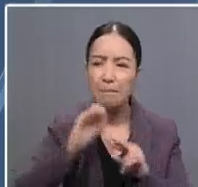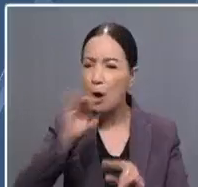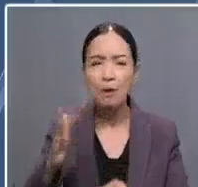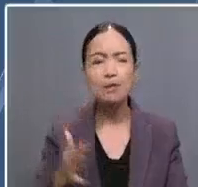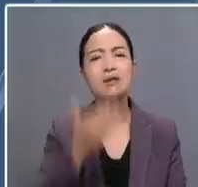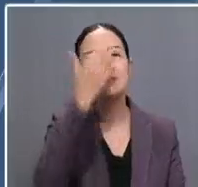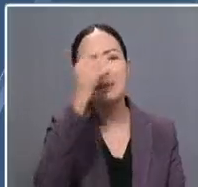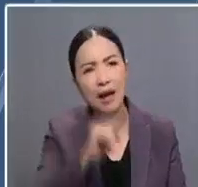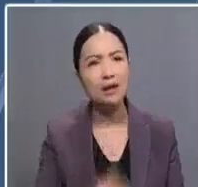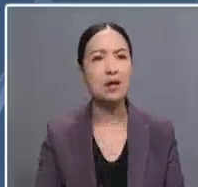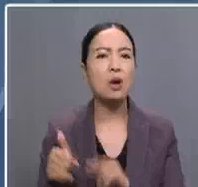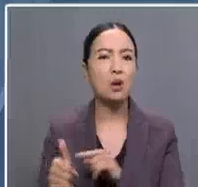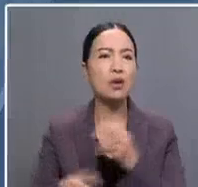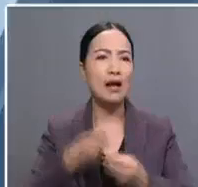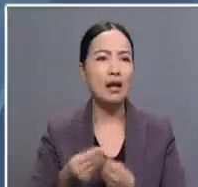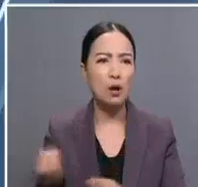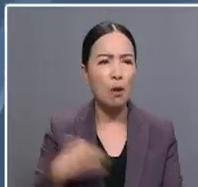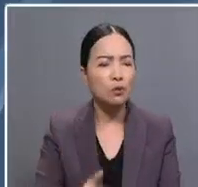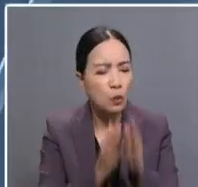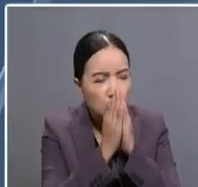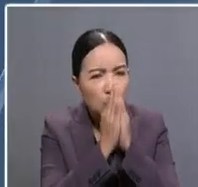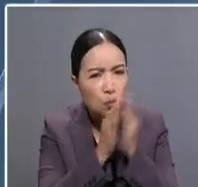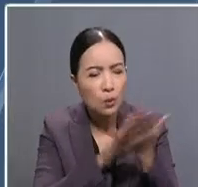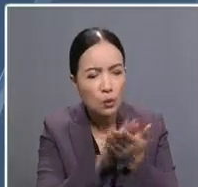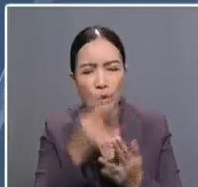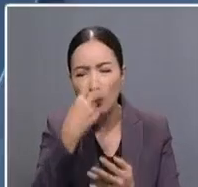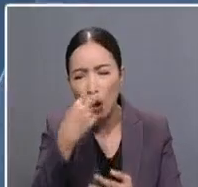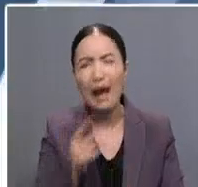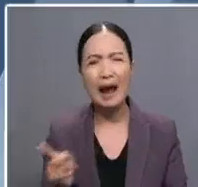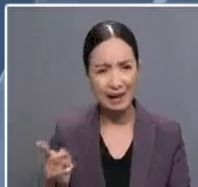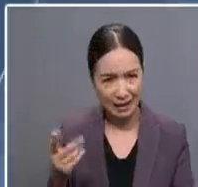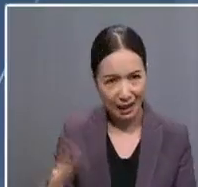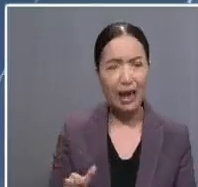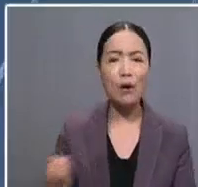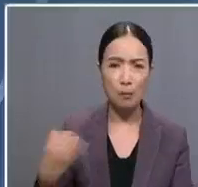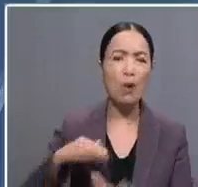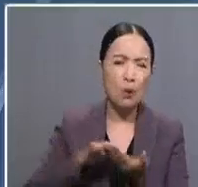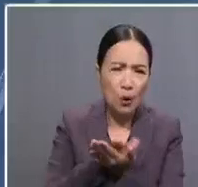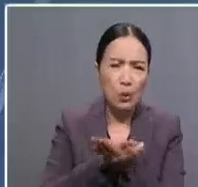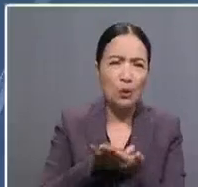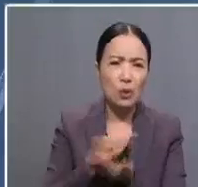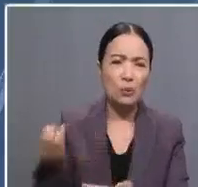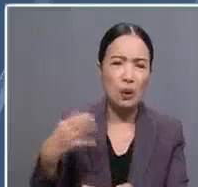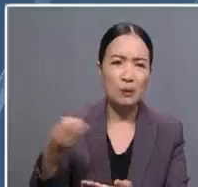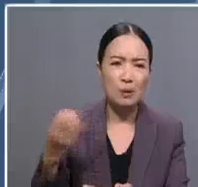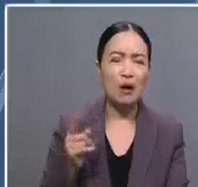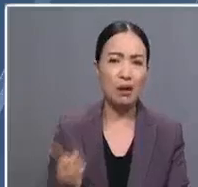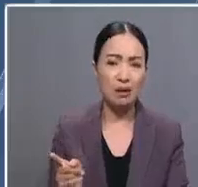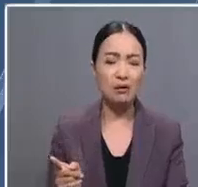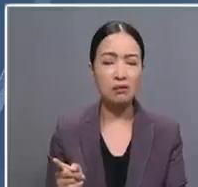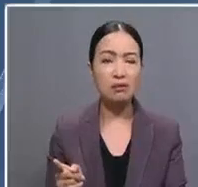ราะว่าทางแม่ค้าเขาก็ยกมือไหว้ขอโทษขอโพยเขาร้องไห ้ เขาขอโทษหลายครั้งนะครับแ